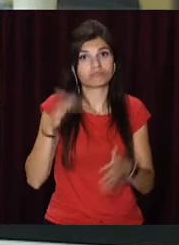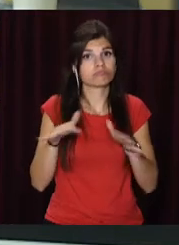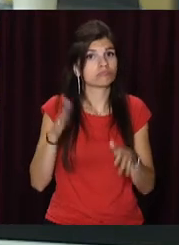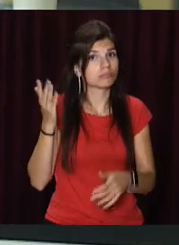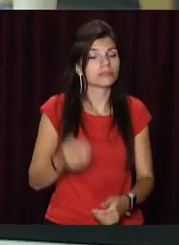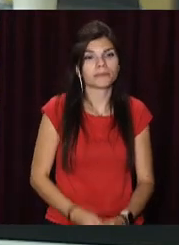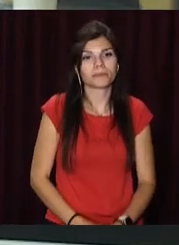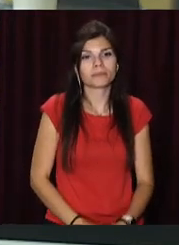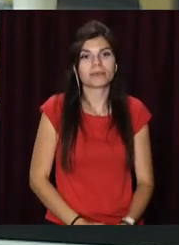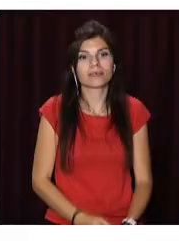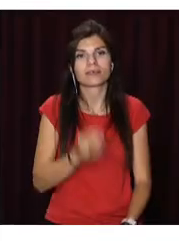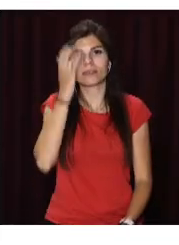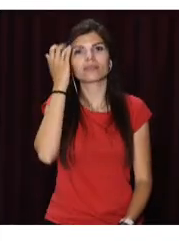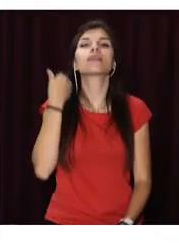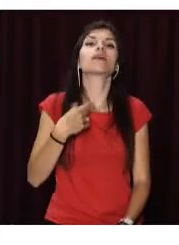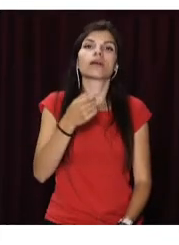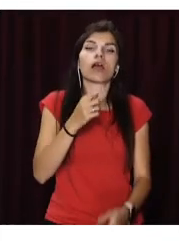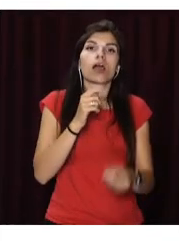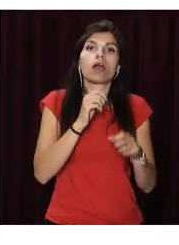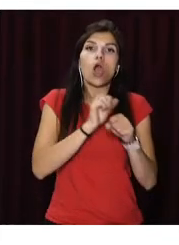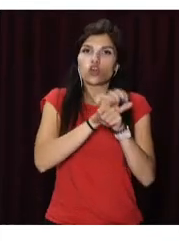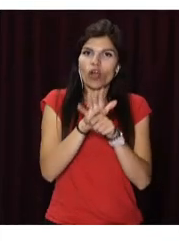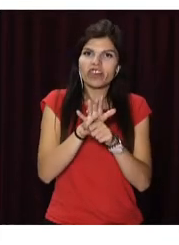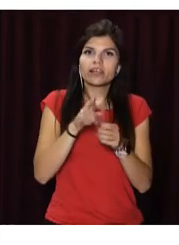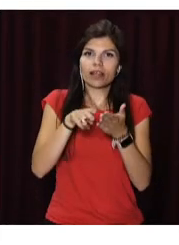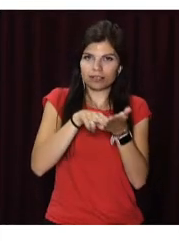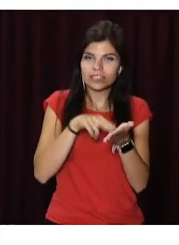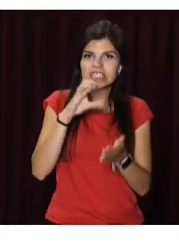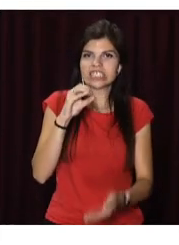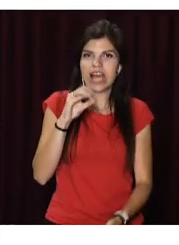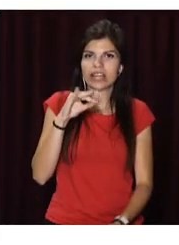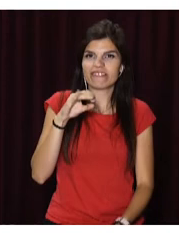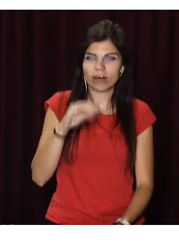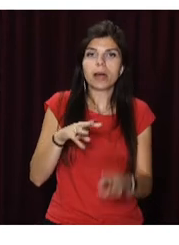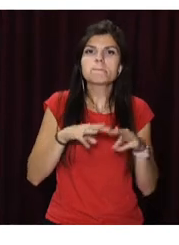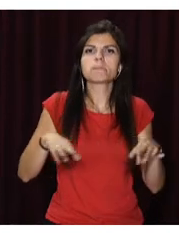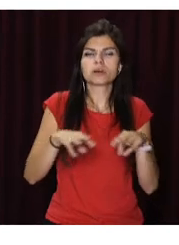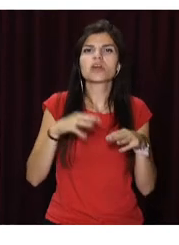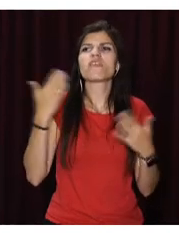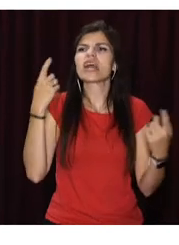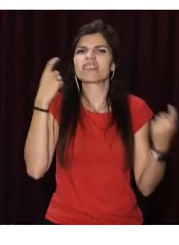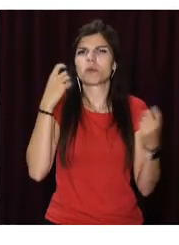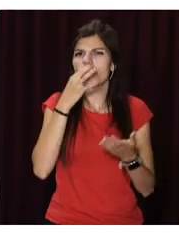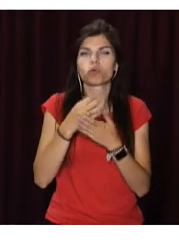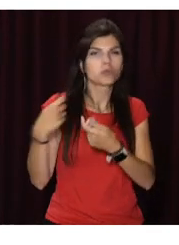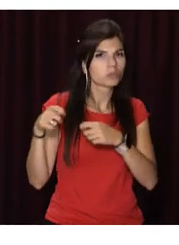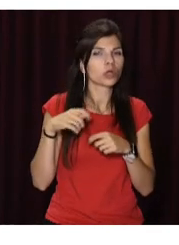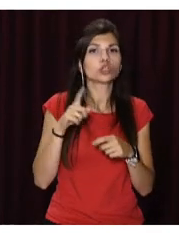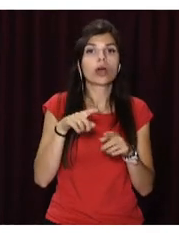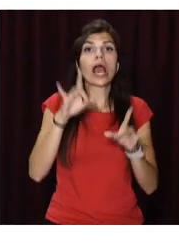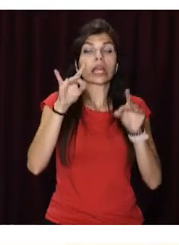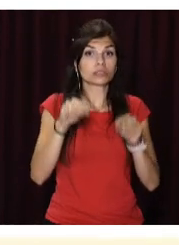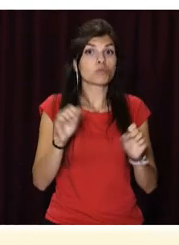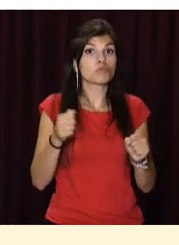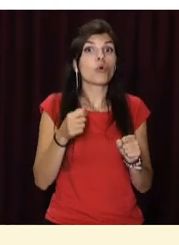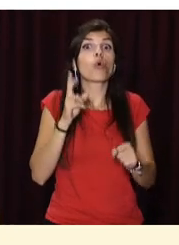Бета-тестування ковід-сертифікатів. Воно стартує 1 липня, повідомили у Міністерстві цифрової трансформації. Зареєструватися може будь-хто, хто